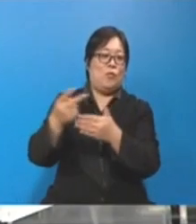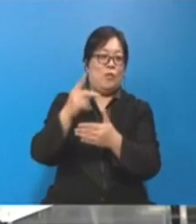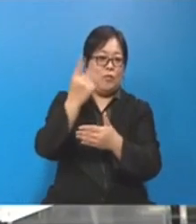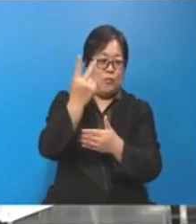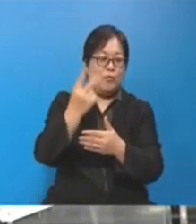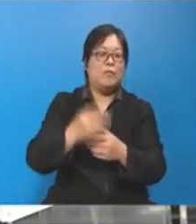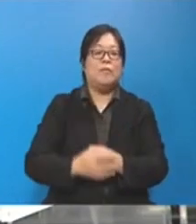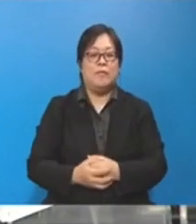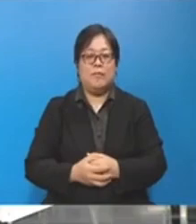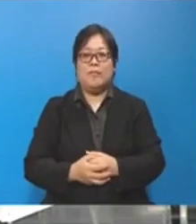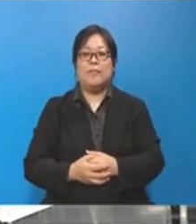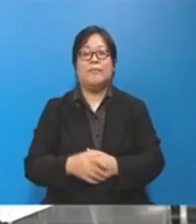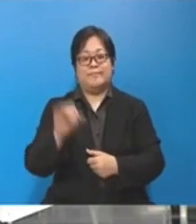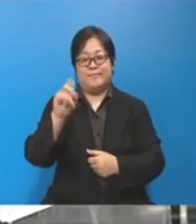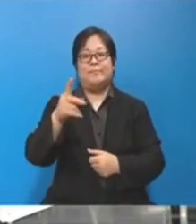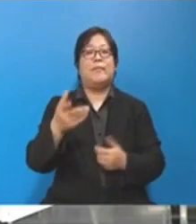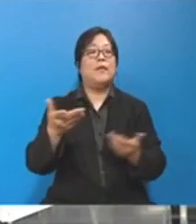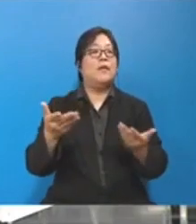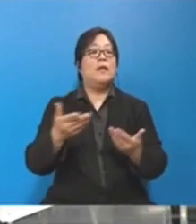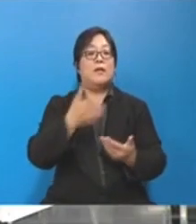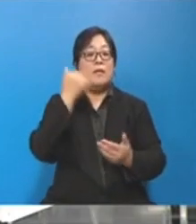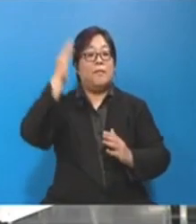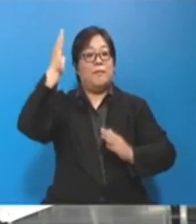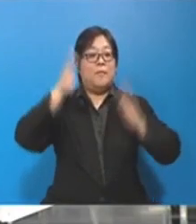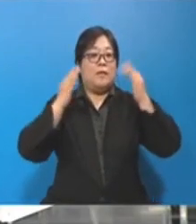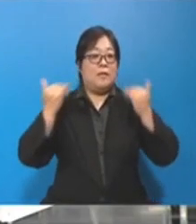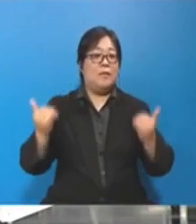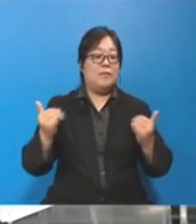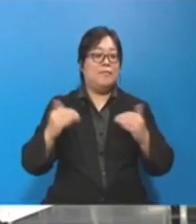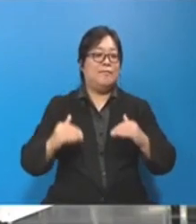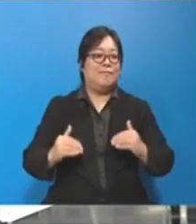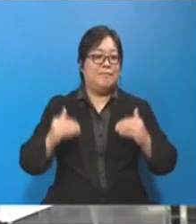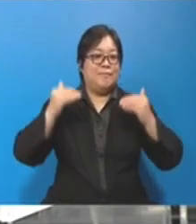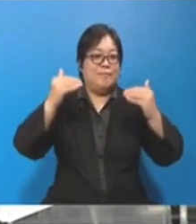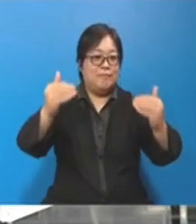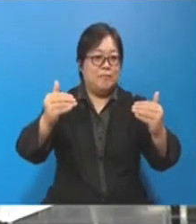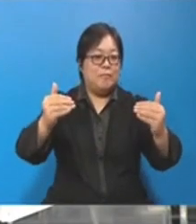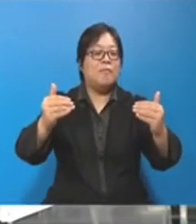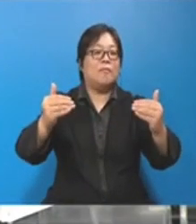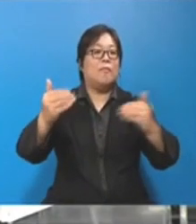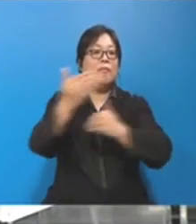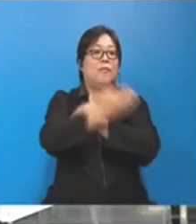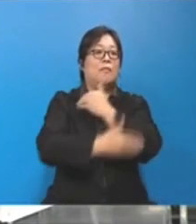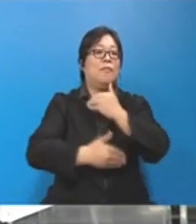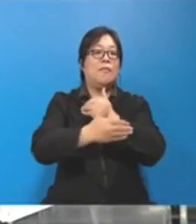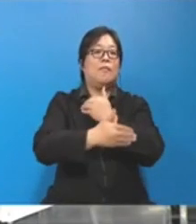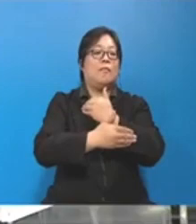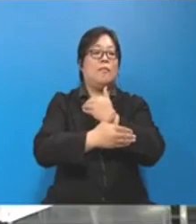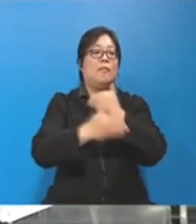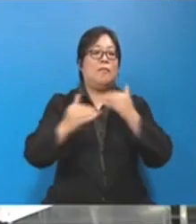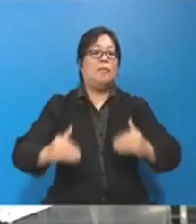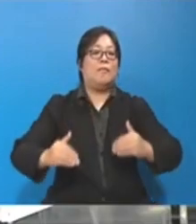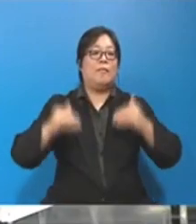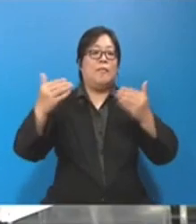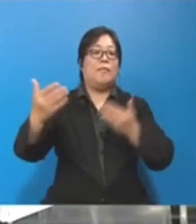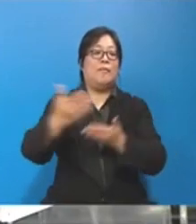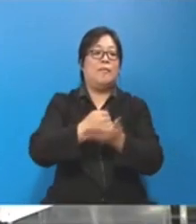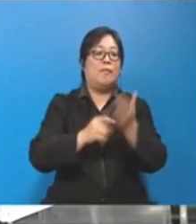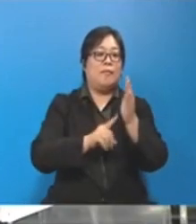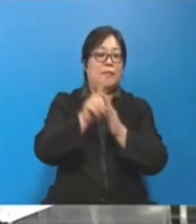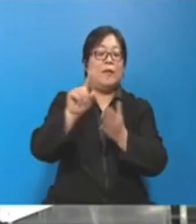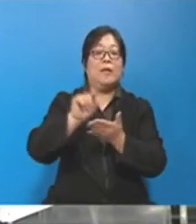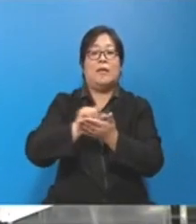Let's tembok dan juga Australia memandangkan Malaysia sedang mengorak langkah ke arah menjadi sebuah negara berpendapatan tinggi